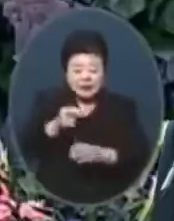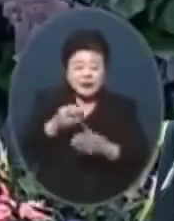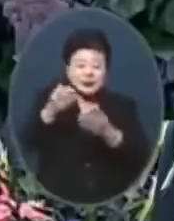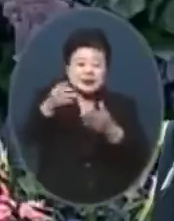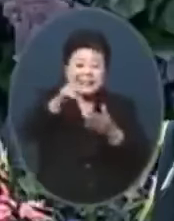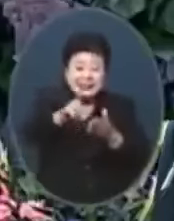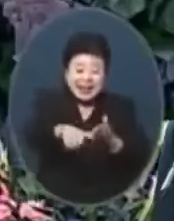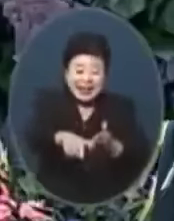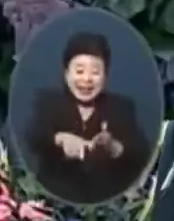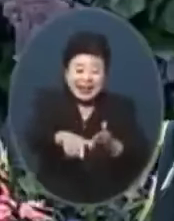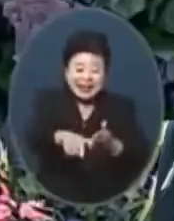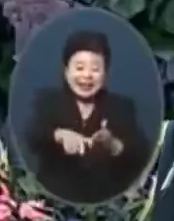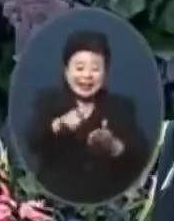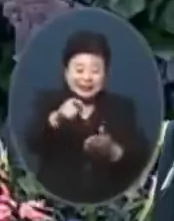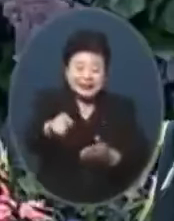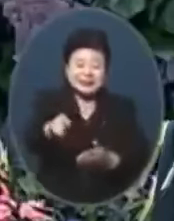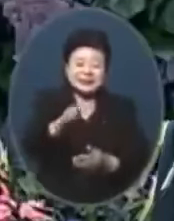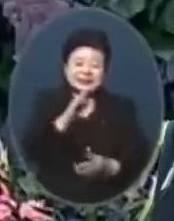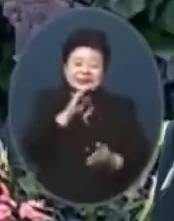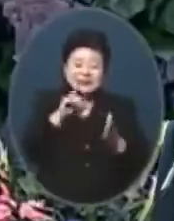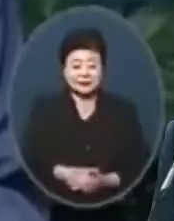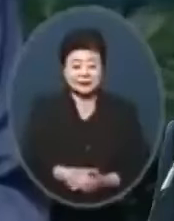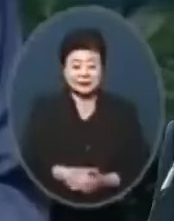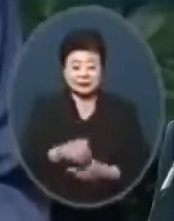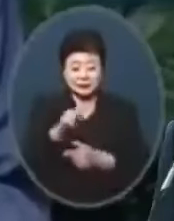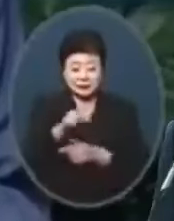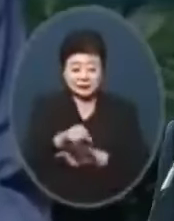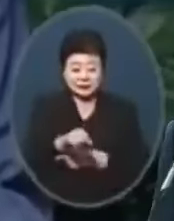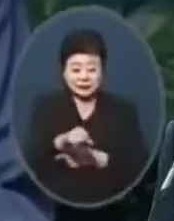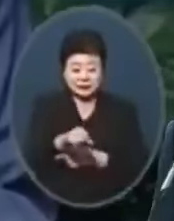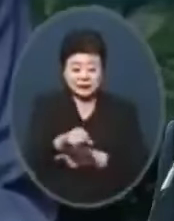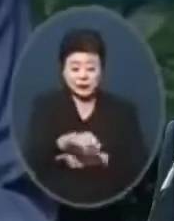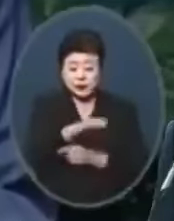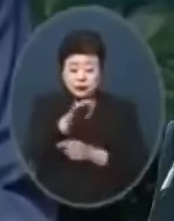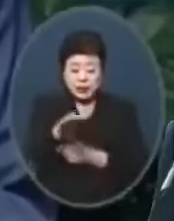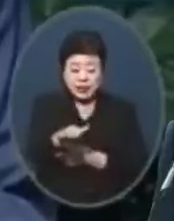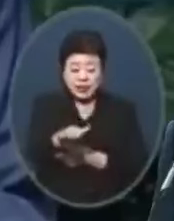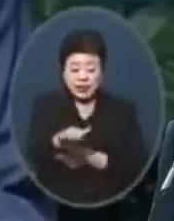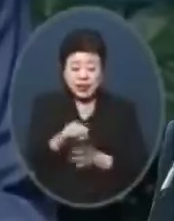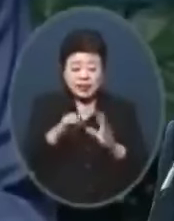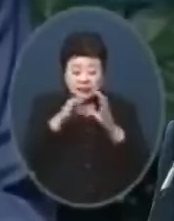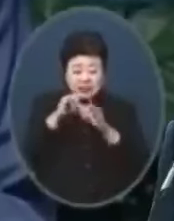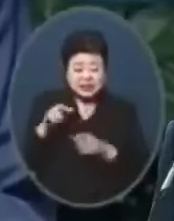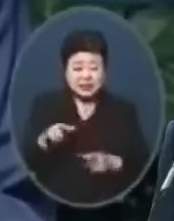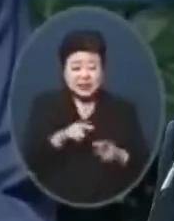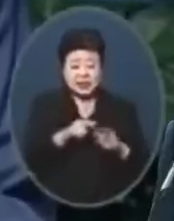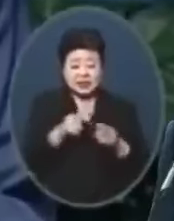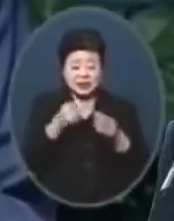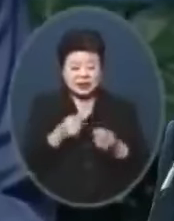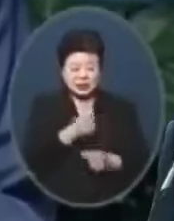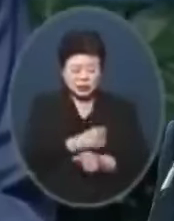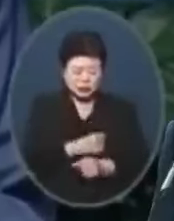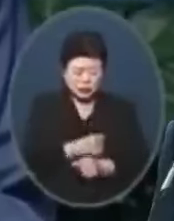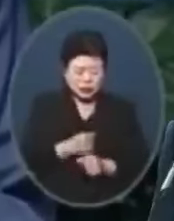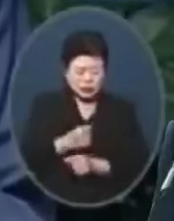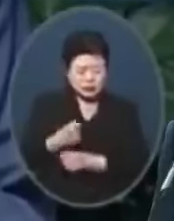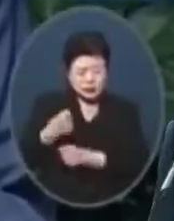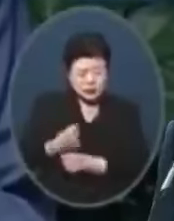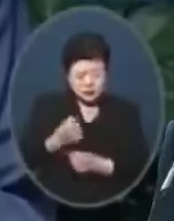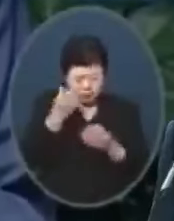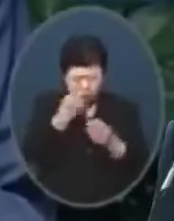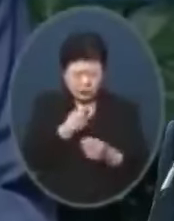때 그것이 우리의 신앙이 되는 것입니다. 우리가 이 세상에 수고하고 무거운 짐을 지고